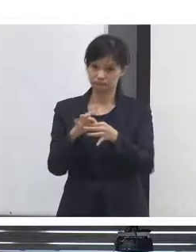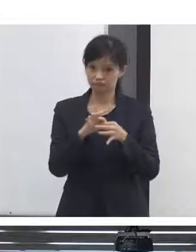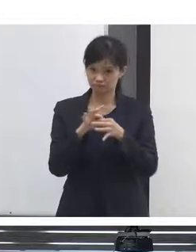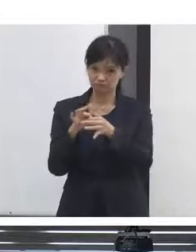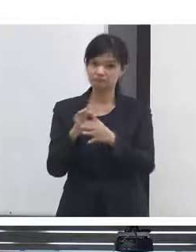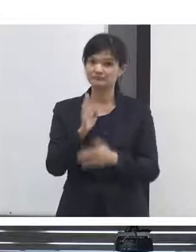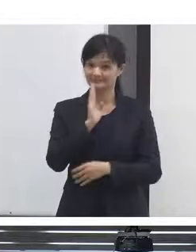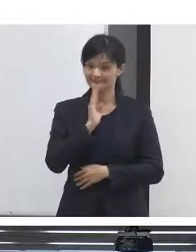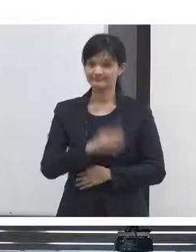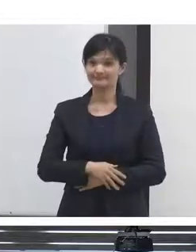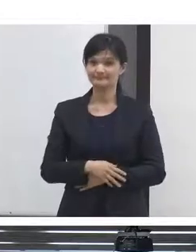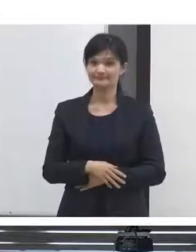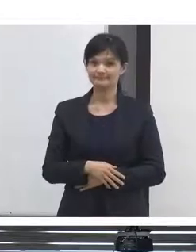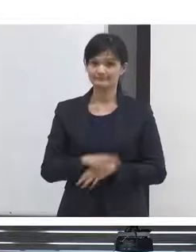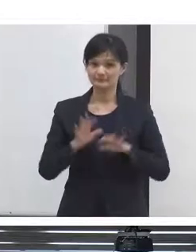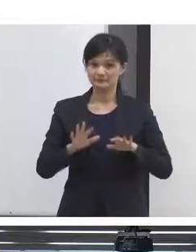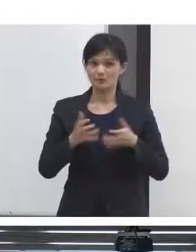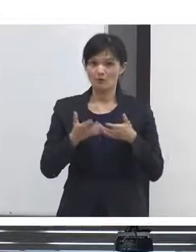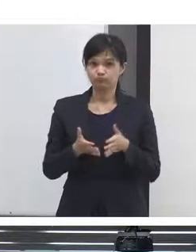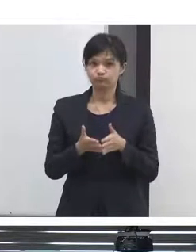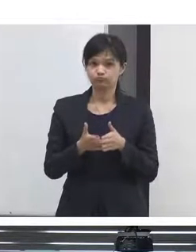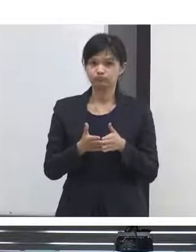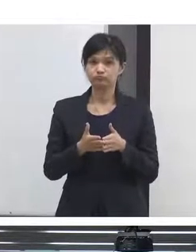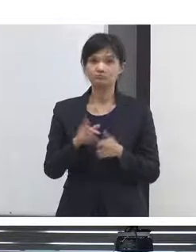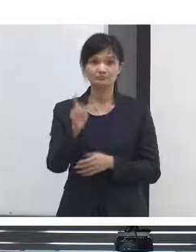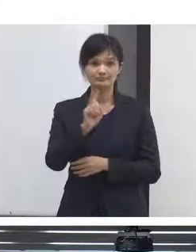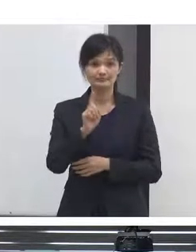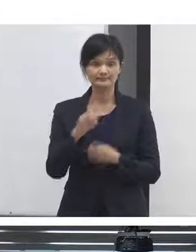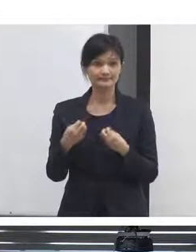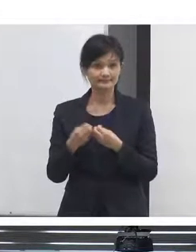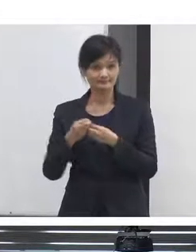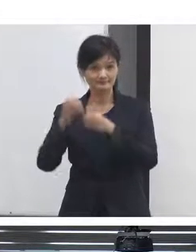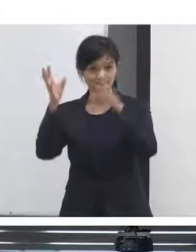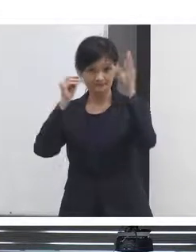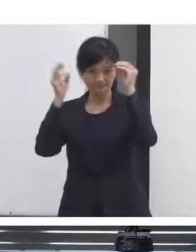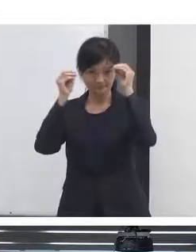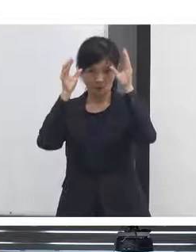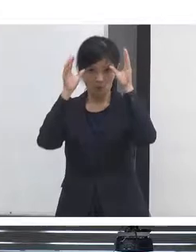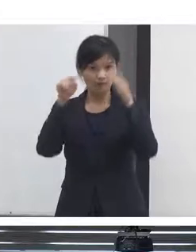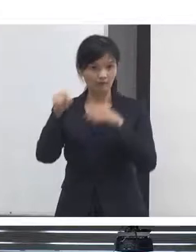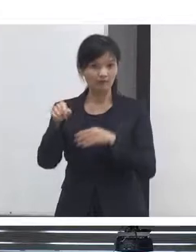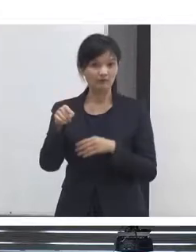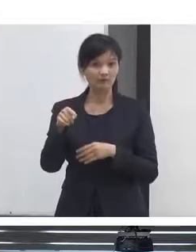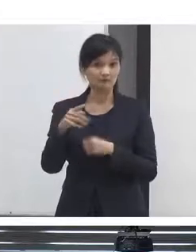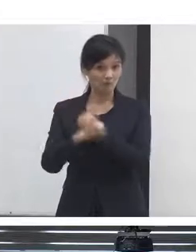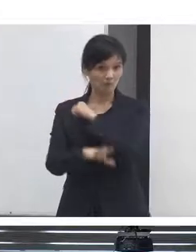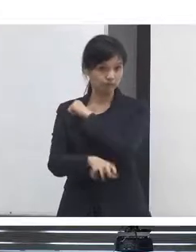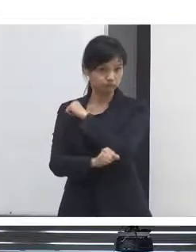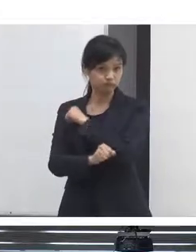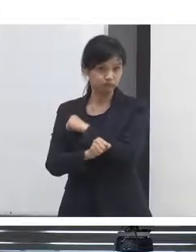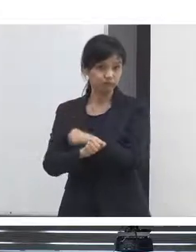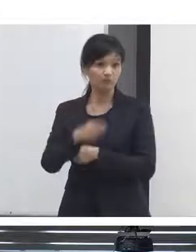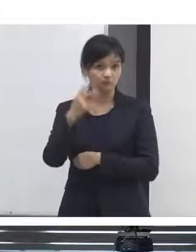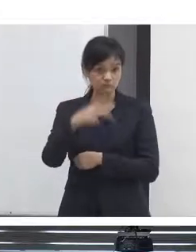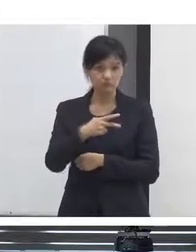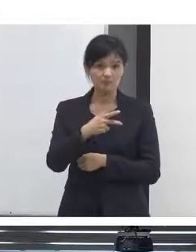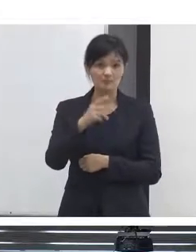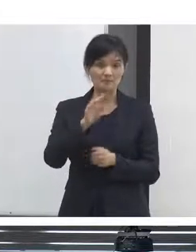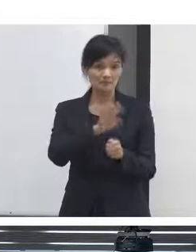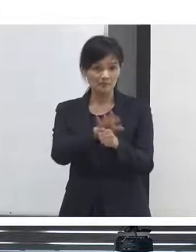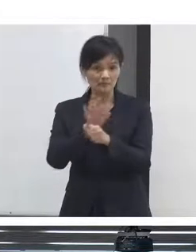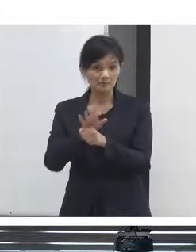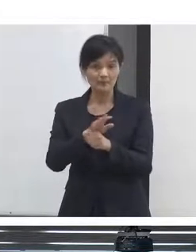讲的事实上很大一个重点是在于，怎样利用知识为底层，然后来做资料的整合啊。